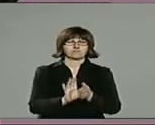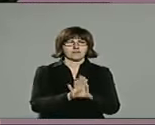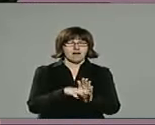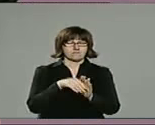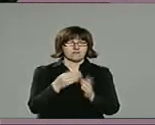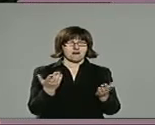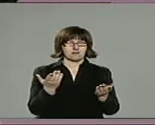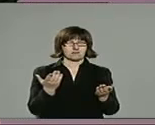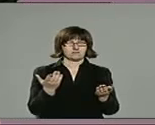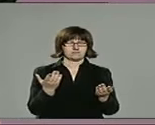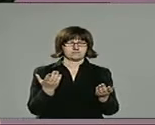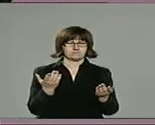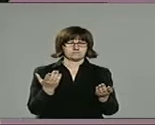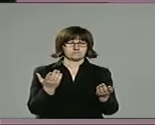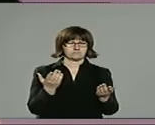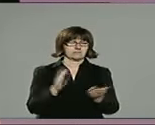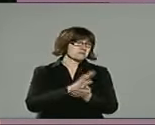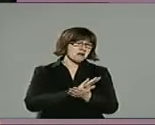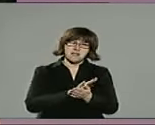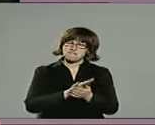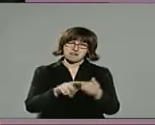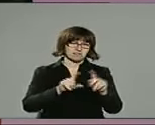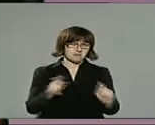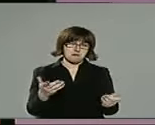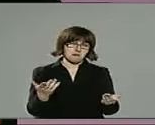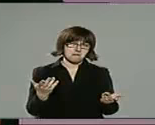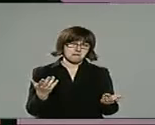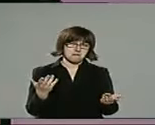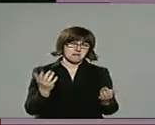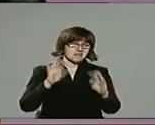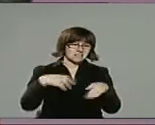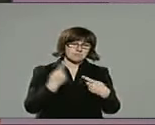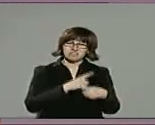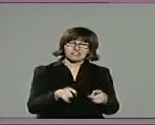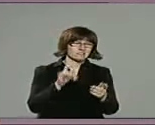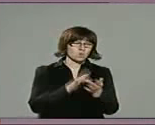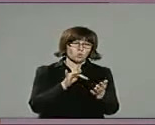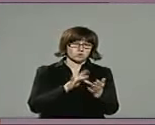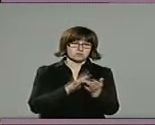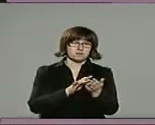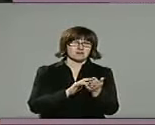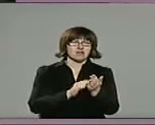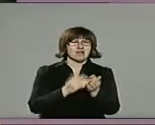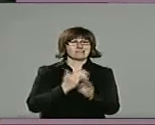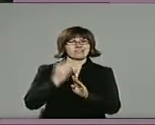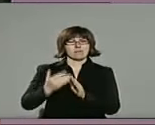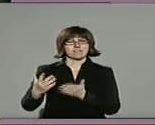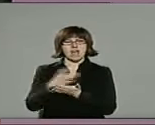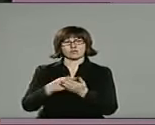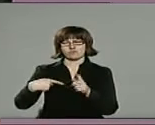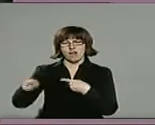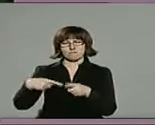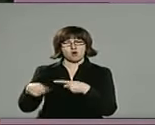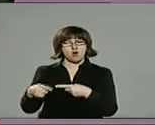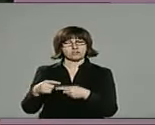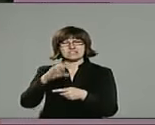Es beginnt bei ganz einfachen Dingen. Es gibt keinen Grund, die Nebeneinkünfte von Abgeordneten